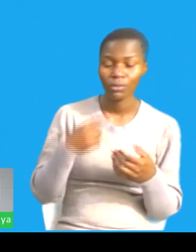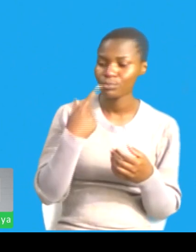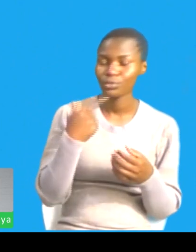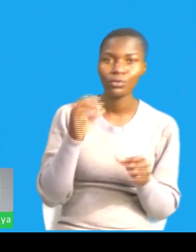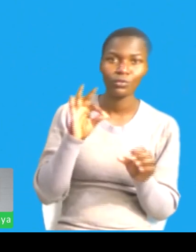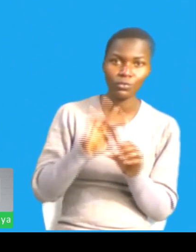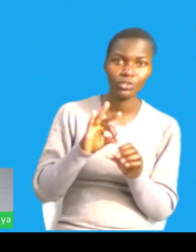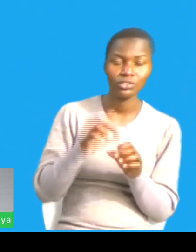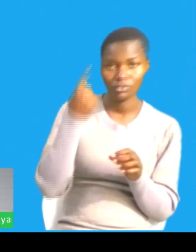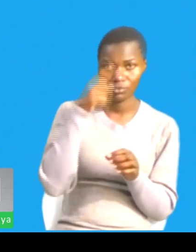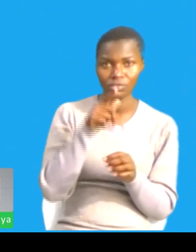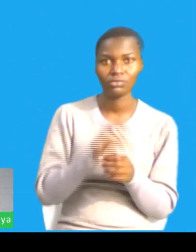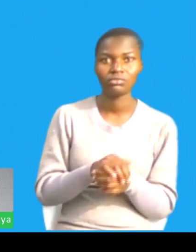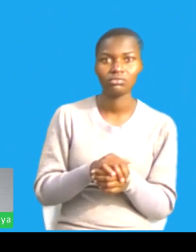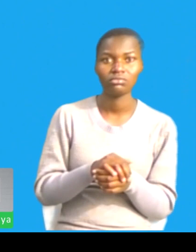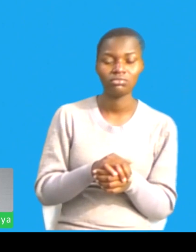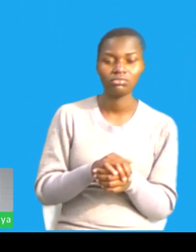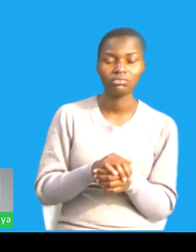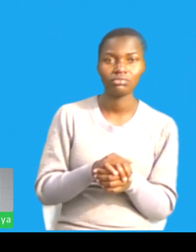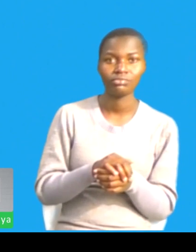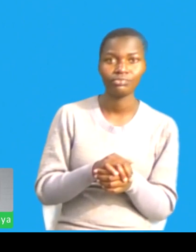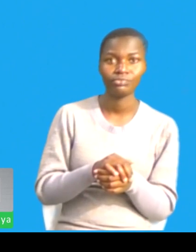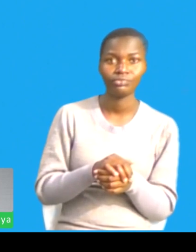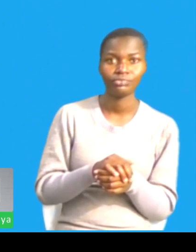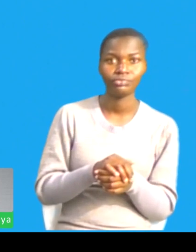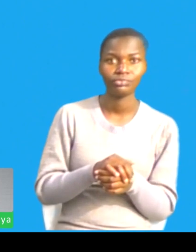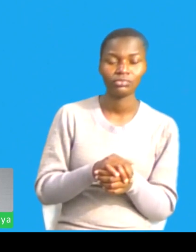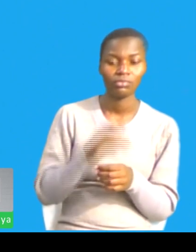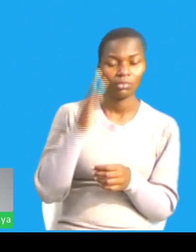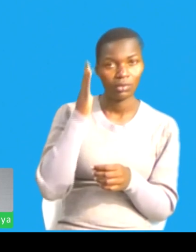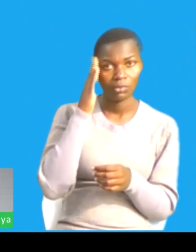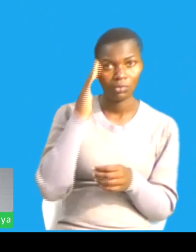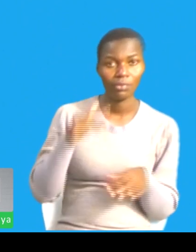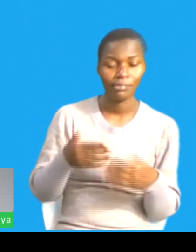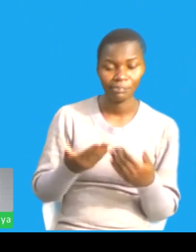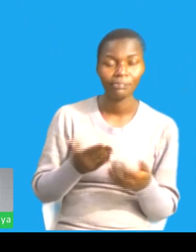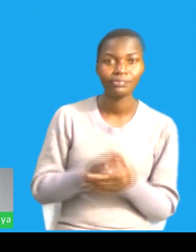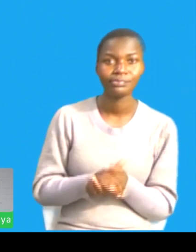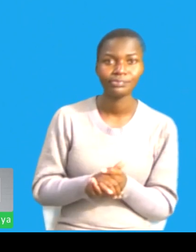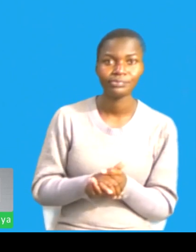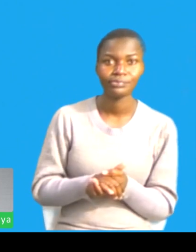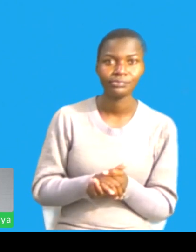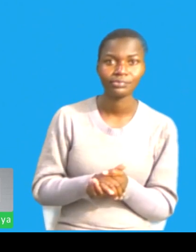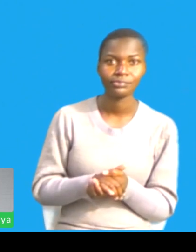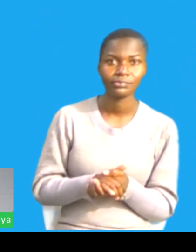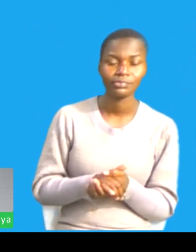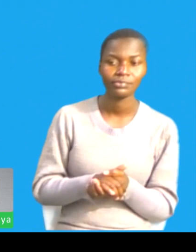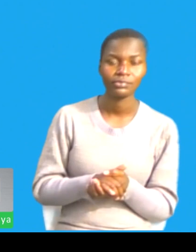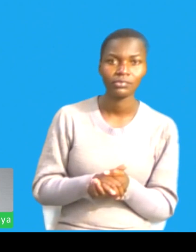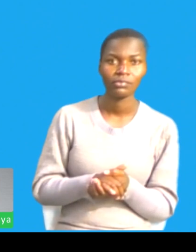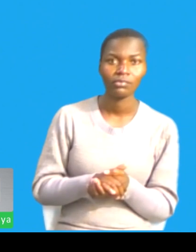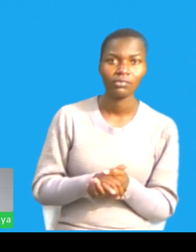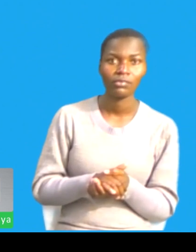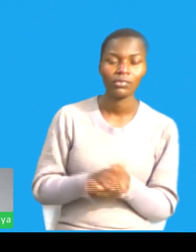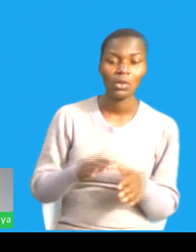president anajuaje nani alimpigia kura? Anajuaje shareholders? Where is the shareholding certificate? Ama ni wale